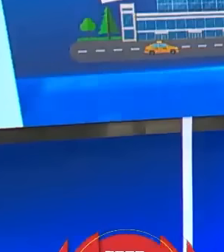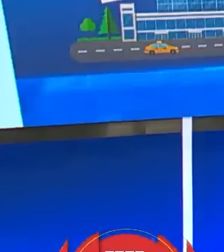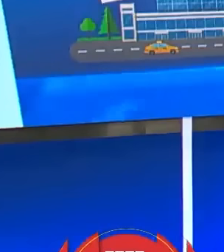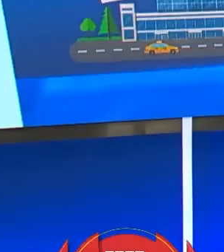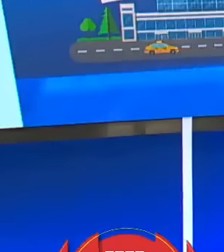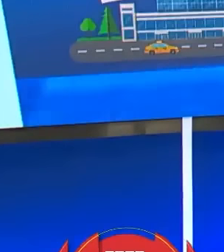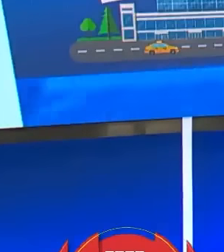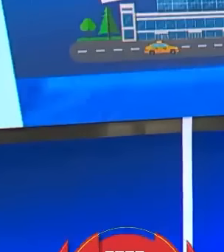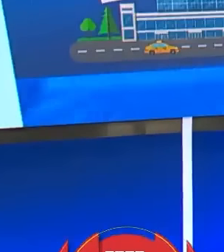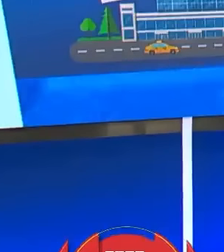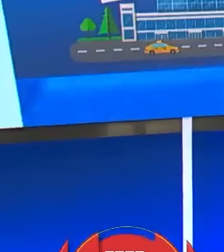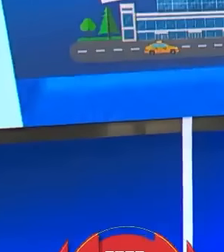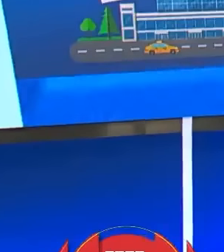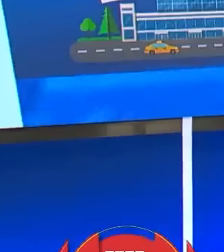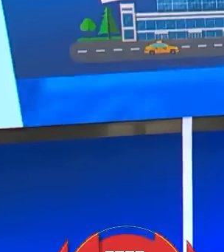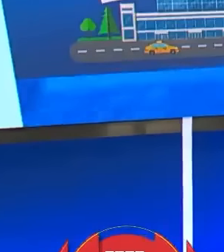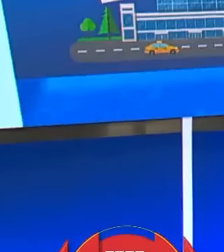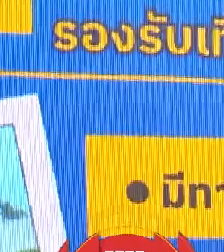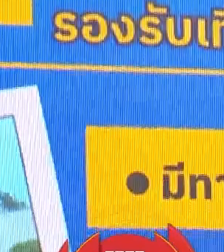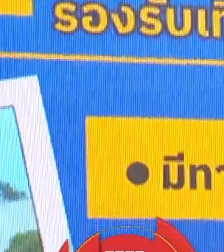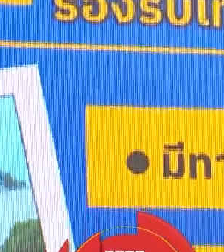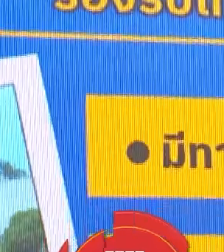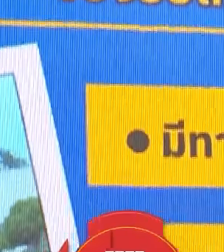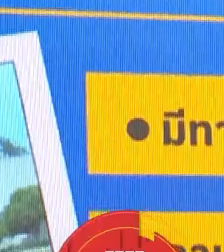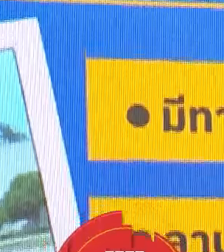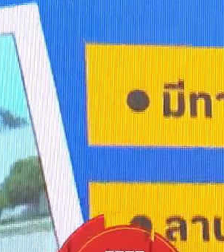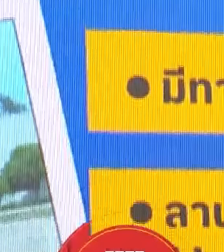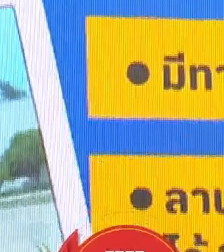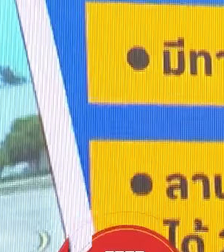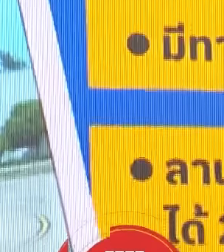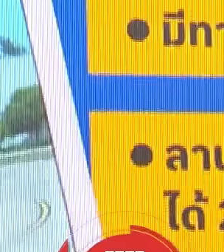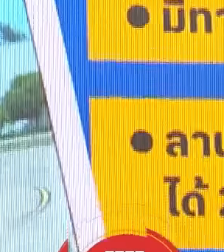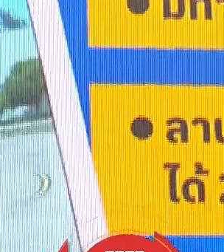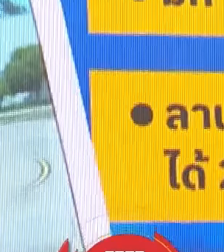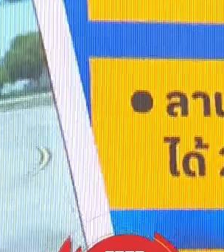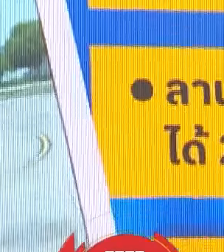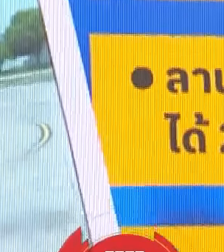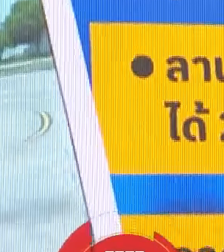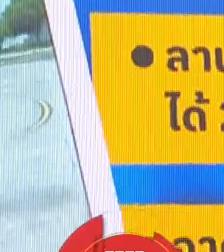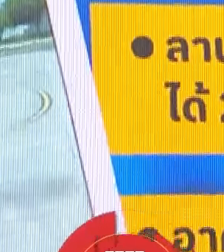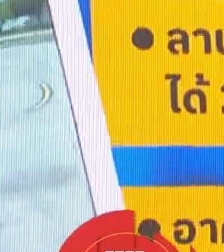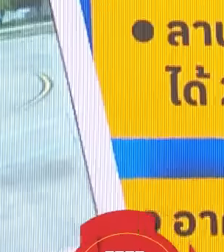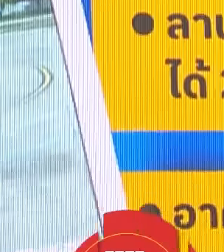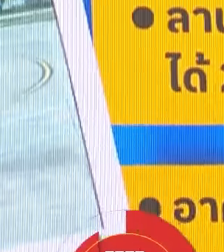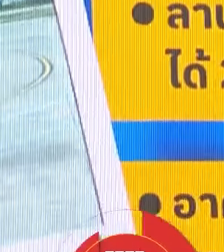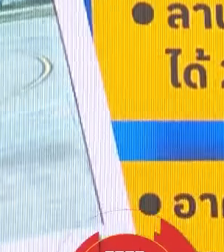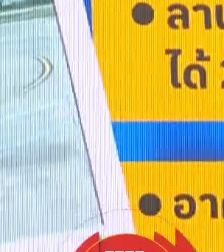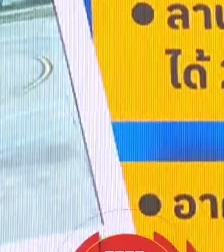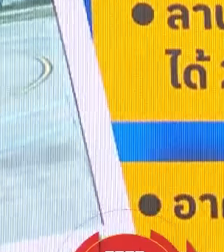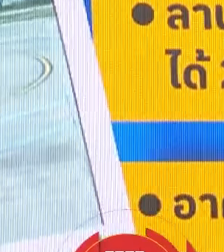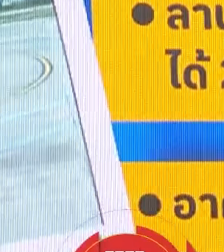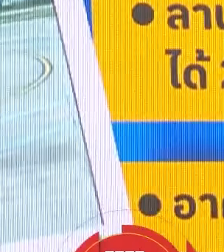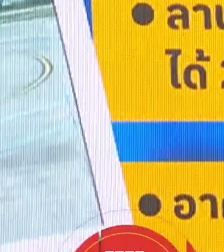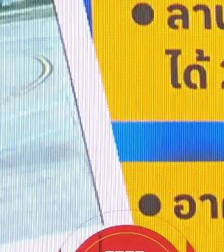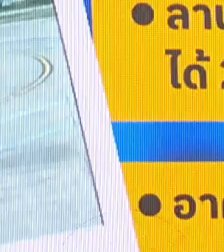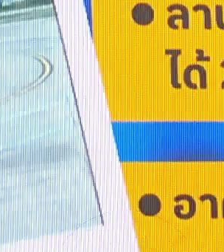า international flight นี่นะคะตามรายงานบอกว่าสนามบินหัวหินมีรันเวย์หรือทางวิ่งเนี่ยราวๆสัก 2,100 เมตรนะคะความ